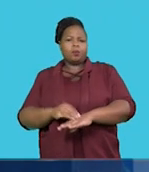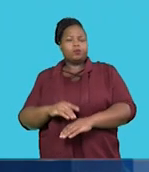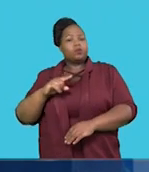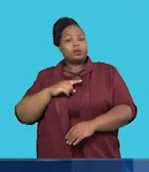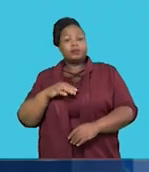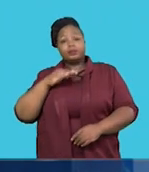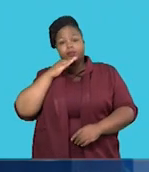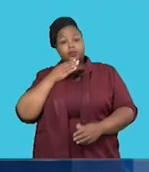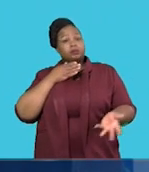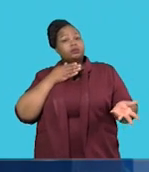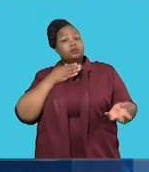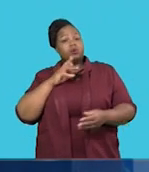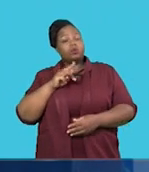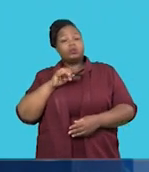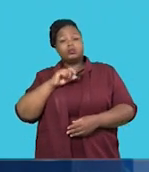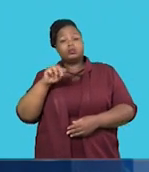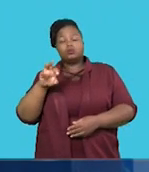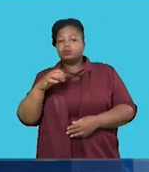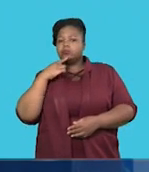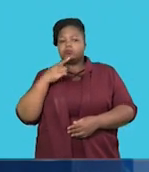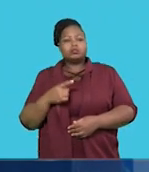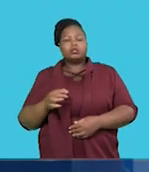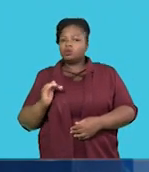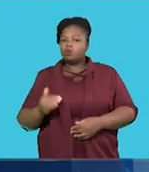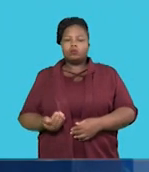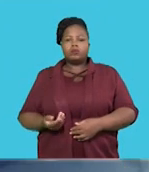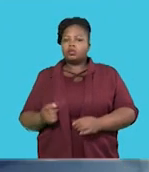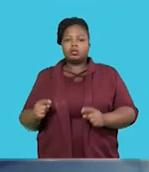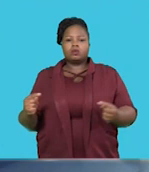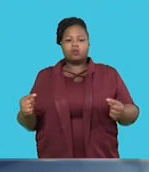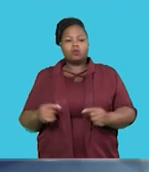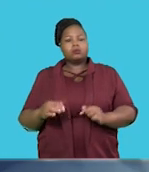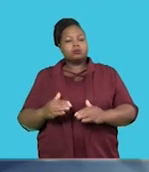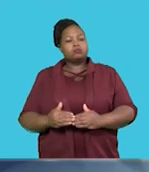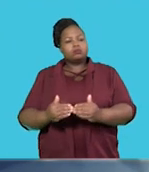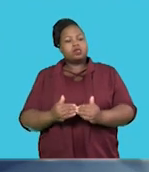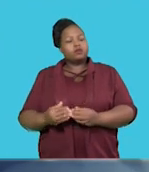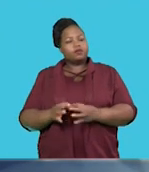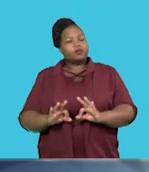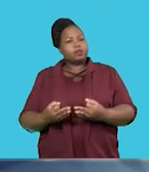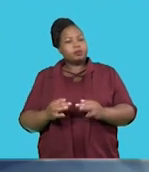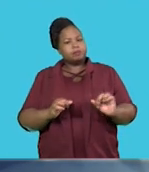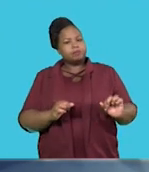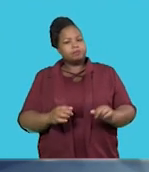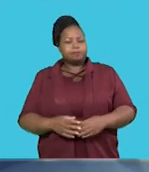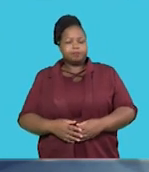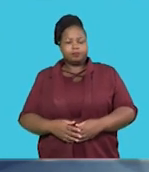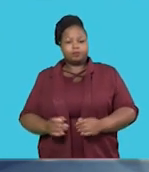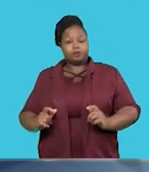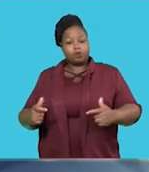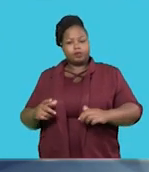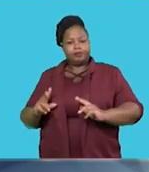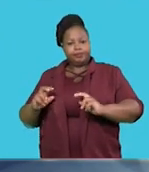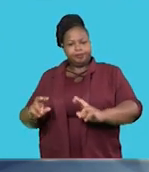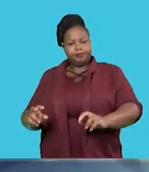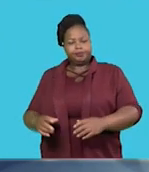ukuthi bona uwesizwe uthi abantu besifazana bangakhulisa imindeni yabo. Le khomishana ihlabele phambili ukuthi ke iqhubeke ipheke